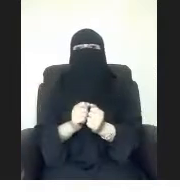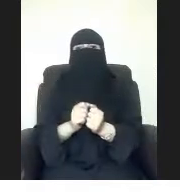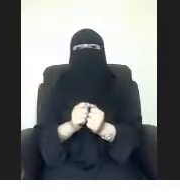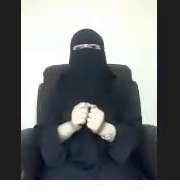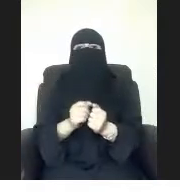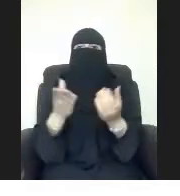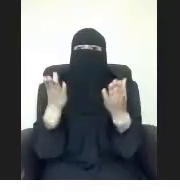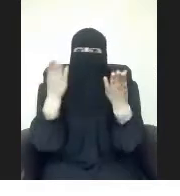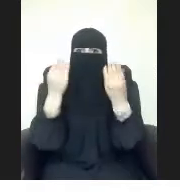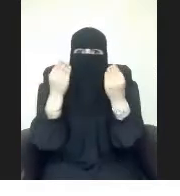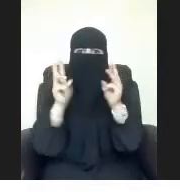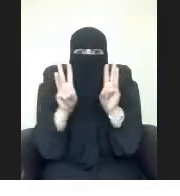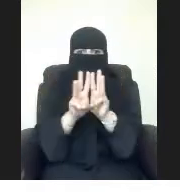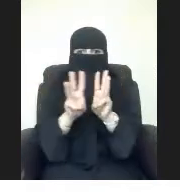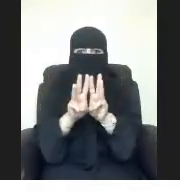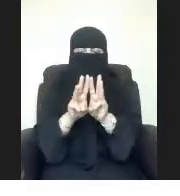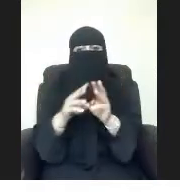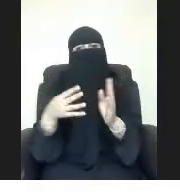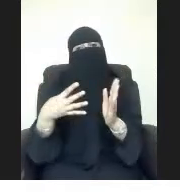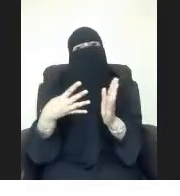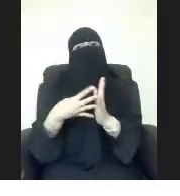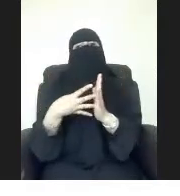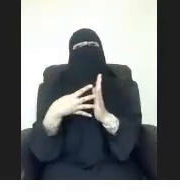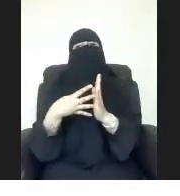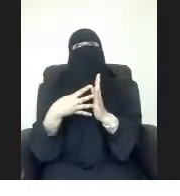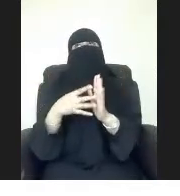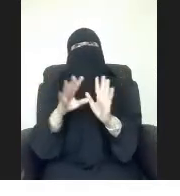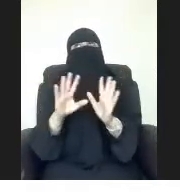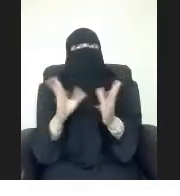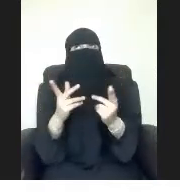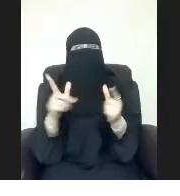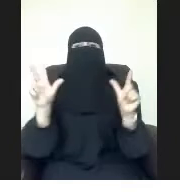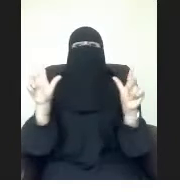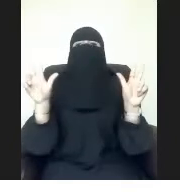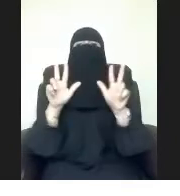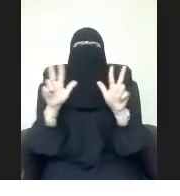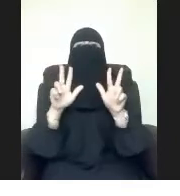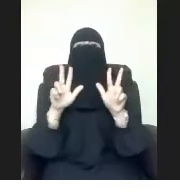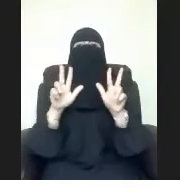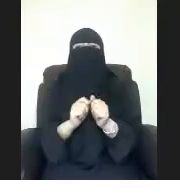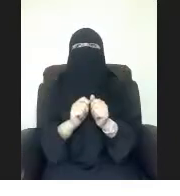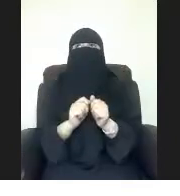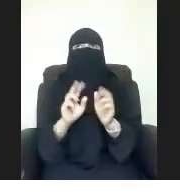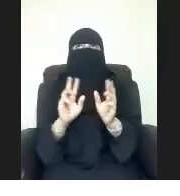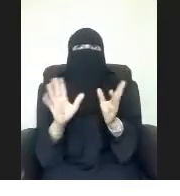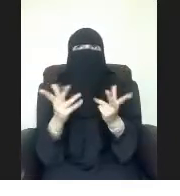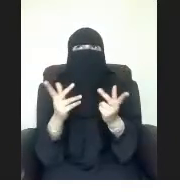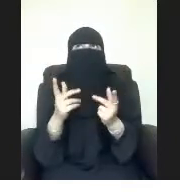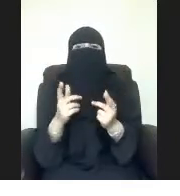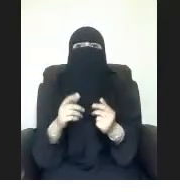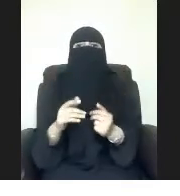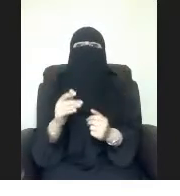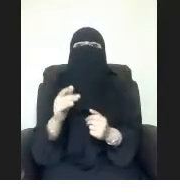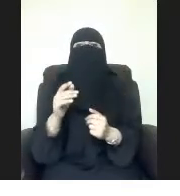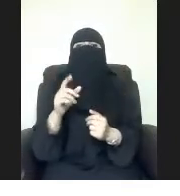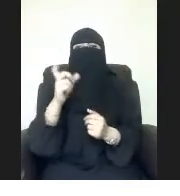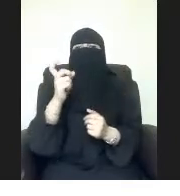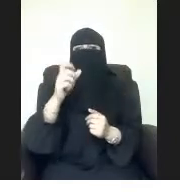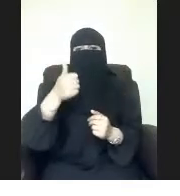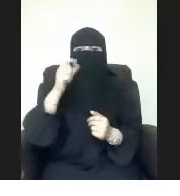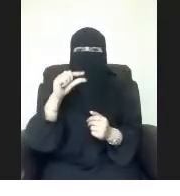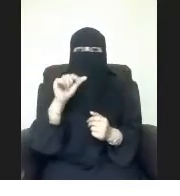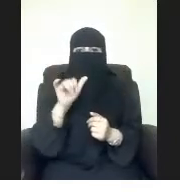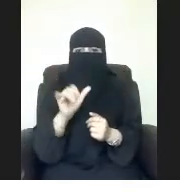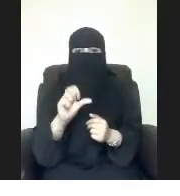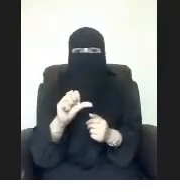بعد بالمراسلة، وممكن يكون من خلال التلفاز أو أي أو الإذاعة. لكن في هذا العصر